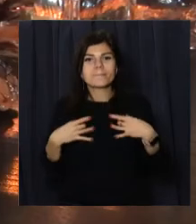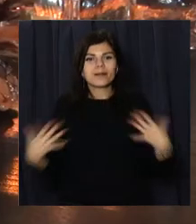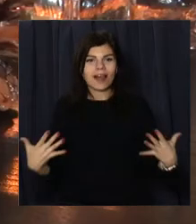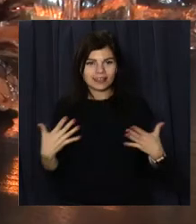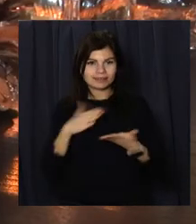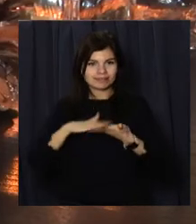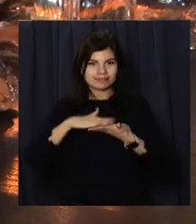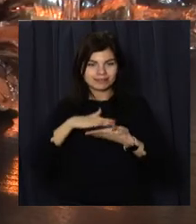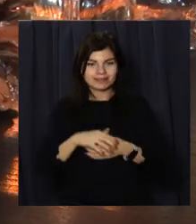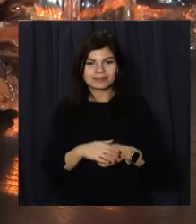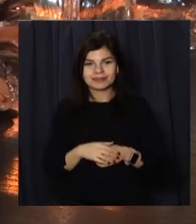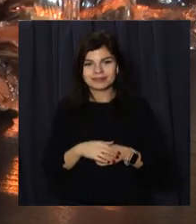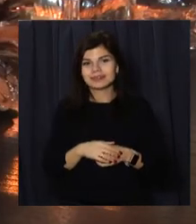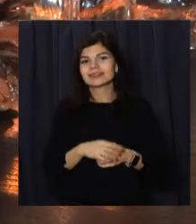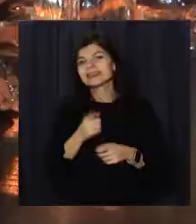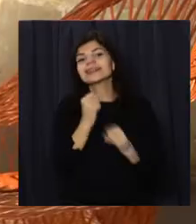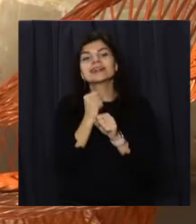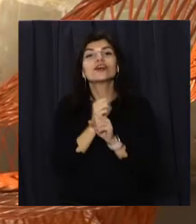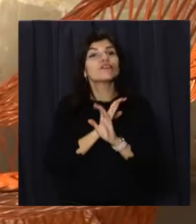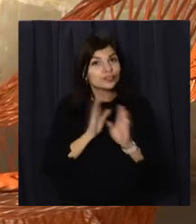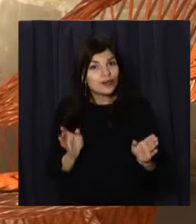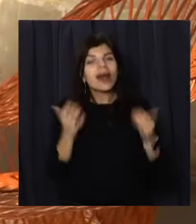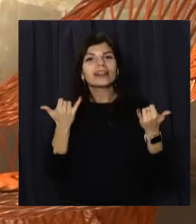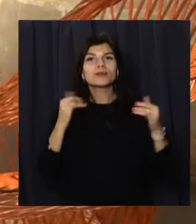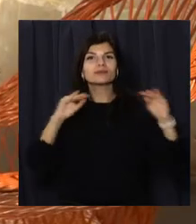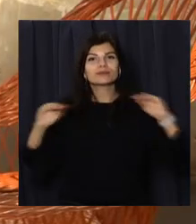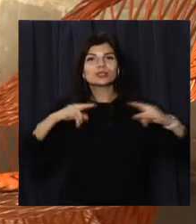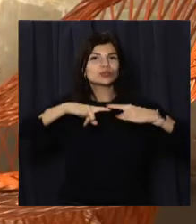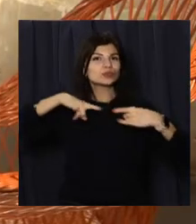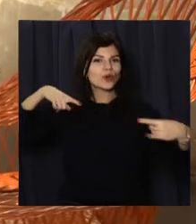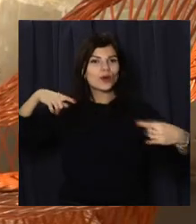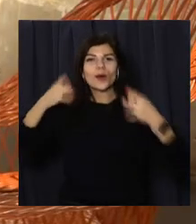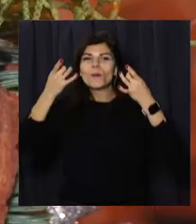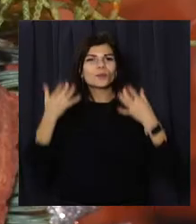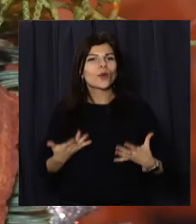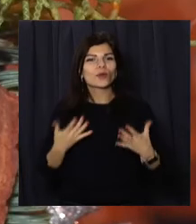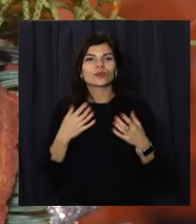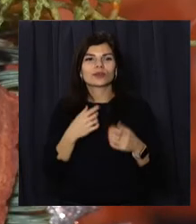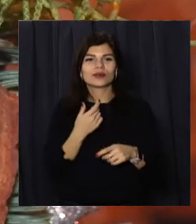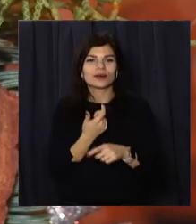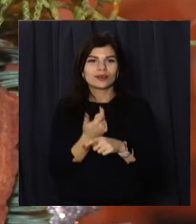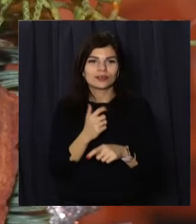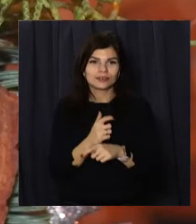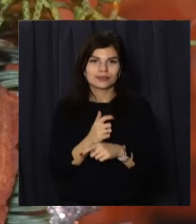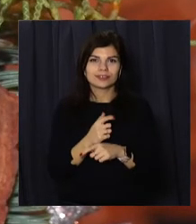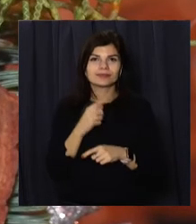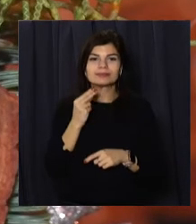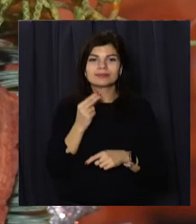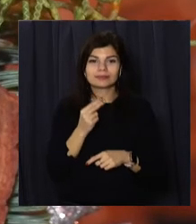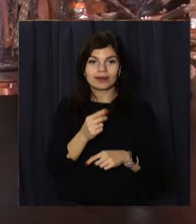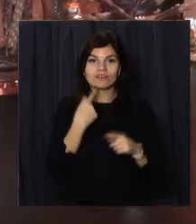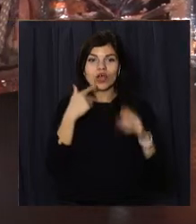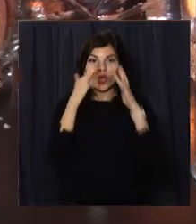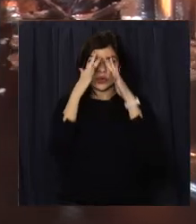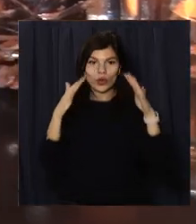стіл. Найпростіший, доступний і при цьому ошатний спосіб – ялинкові гілки та шишки. Особливо такий спосіб оформлення